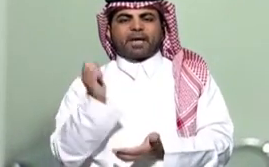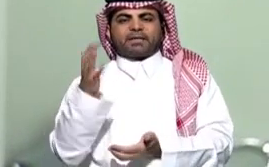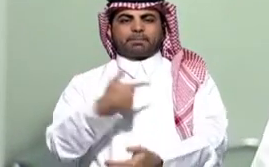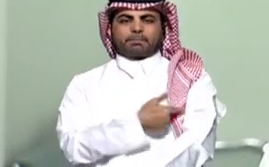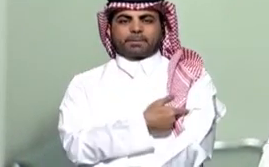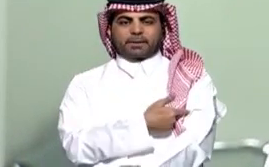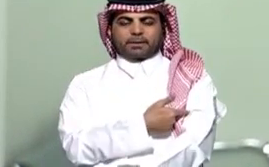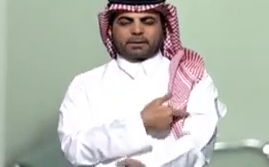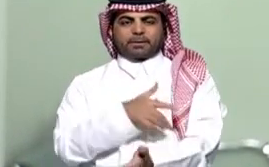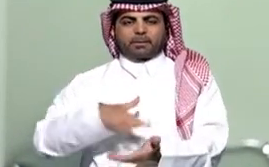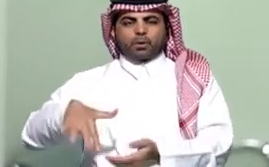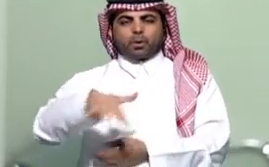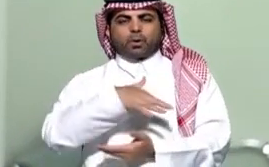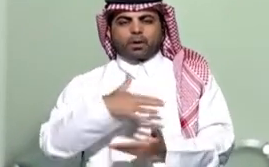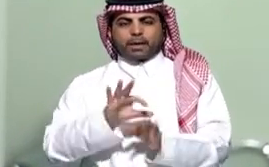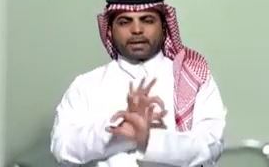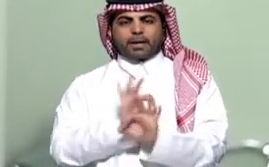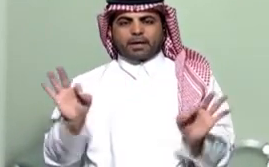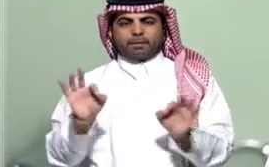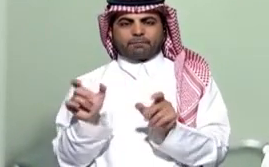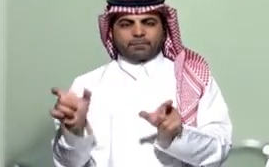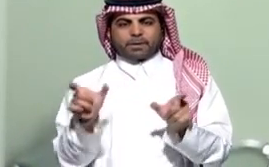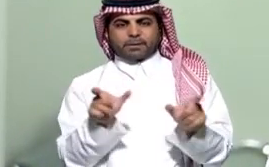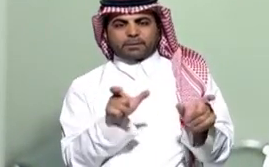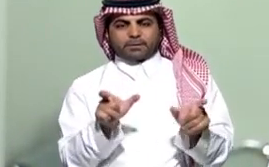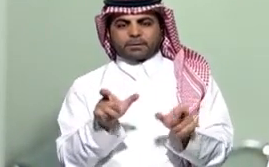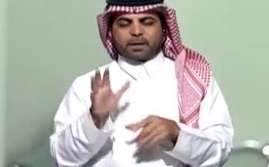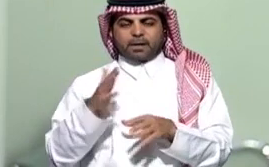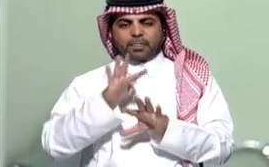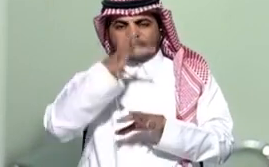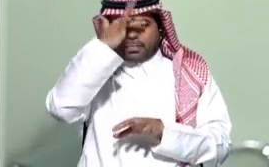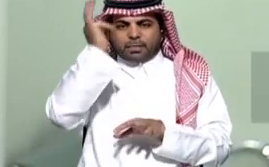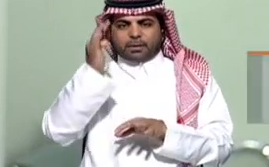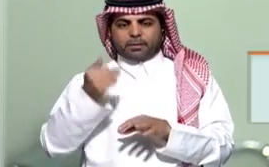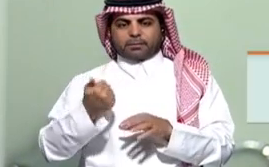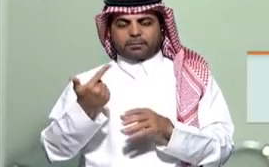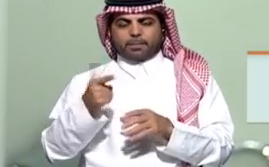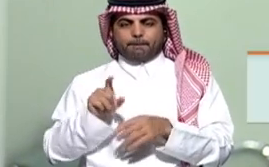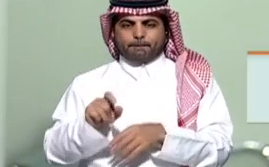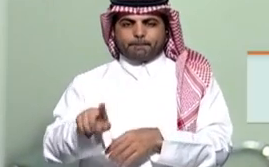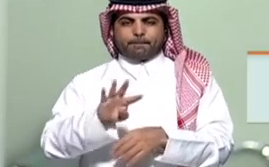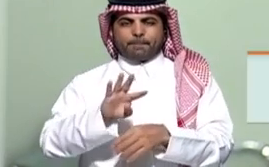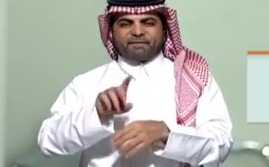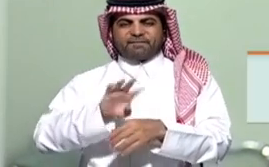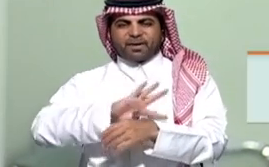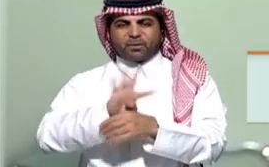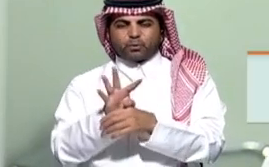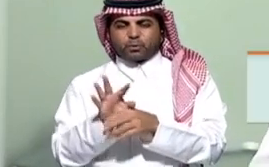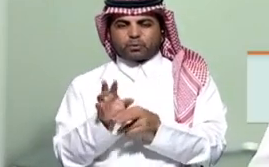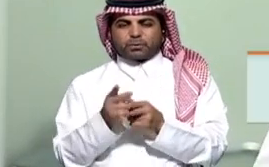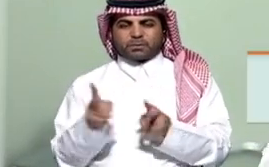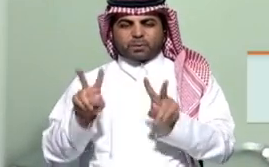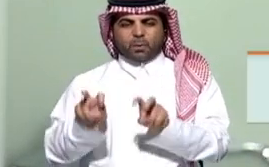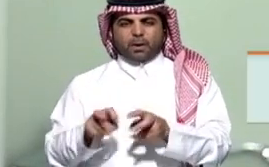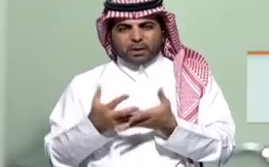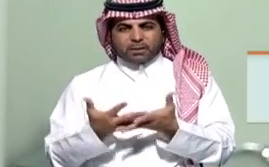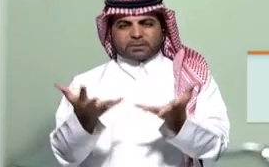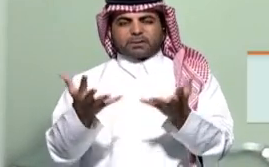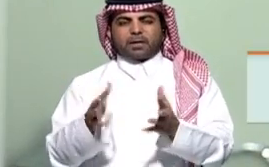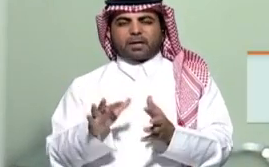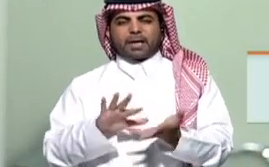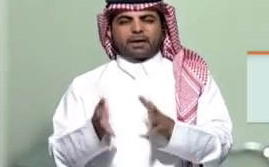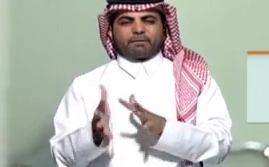عن الاستعدادات للوقائية والاحترازية للحد من تفشي فيروس